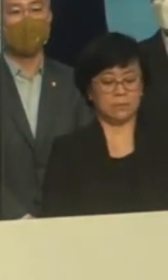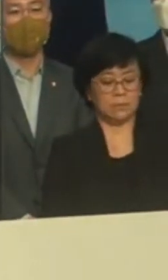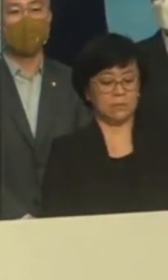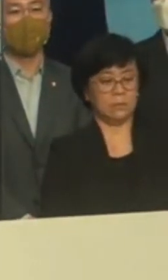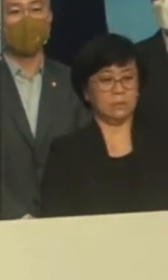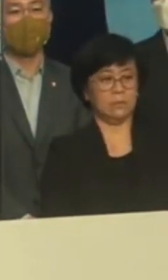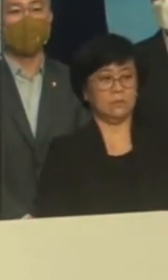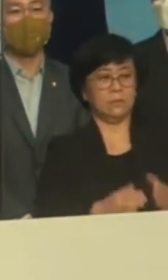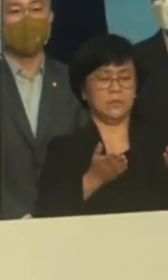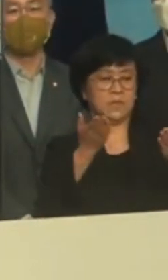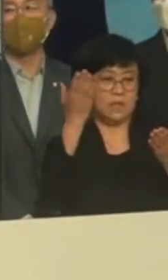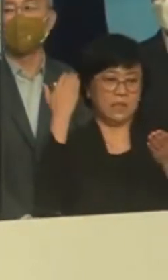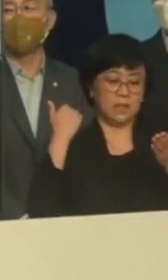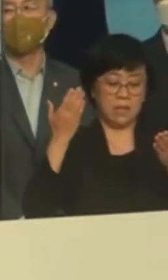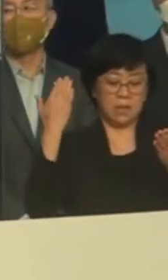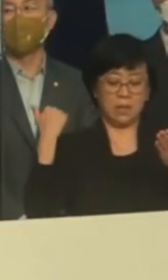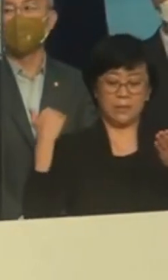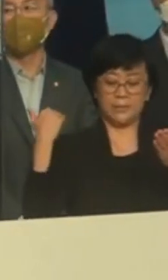지난 시절